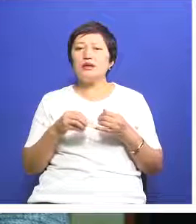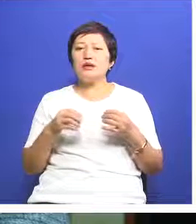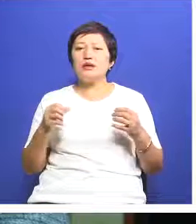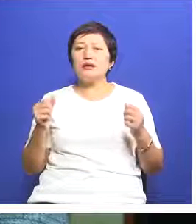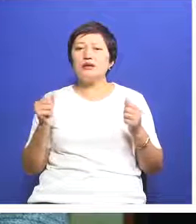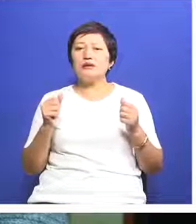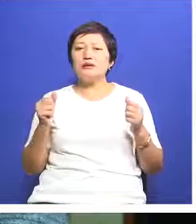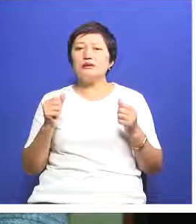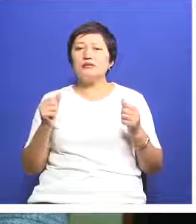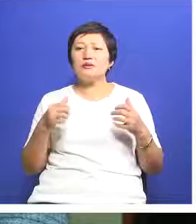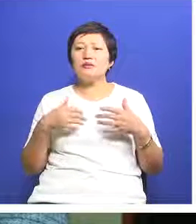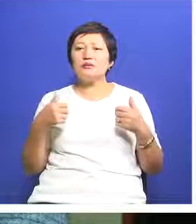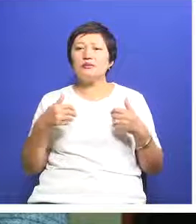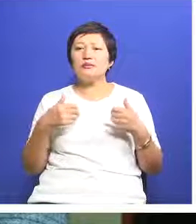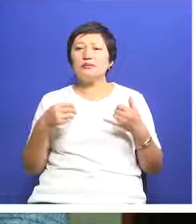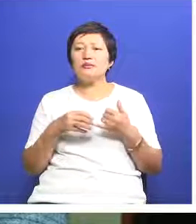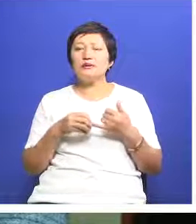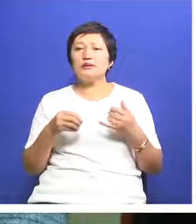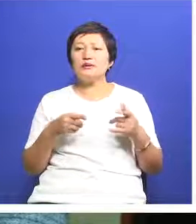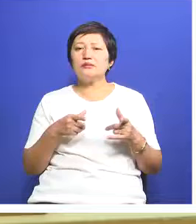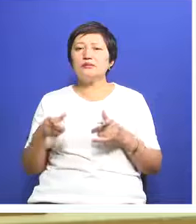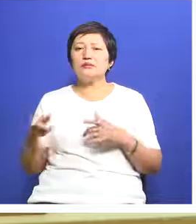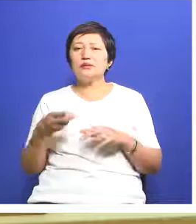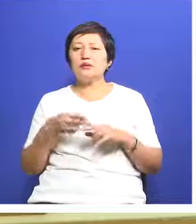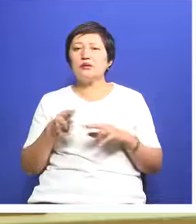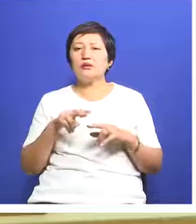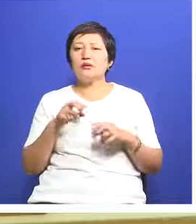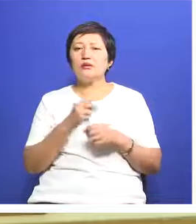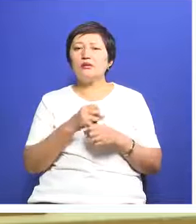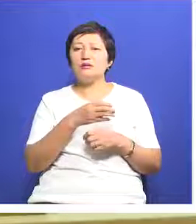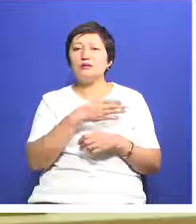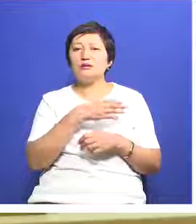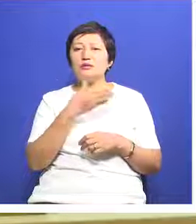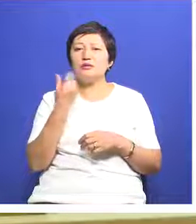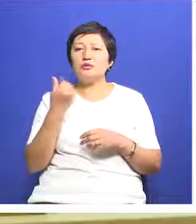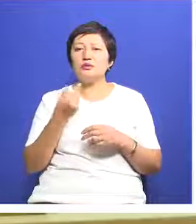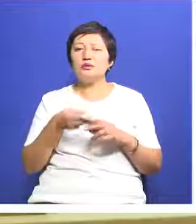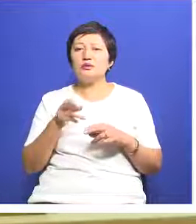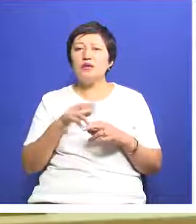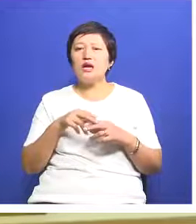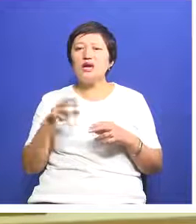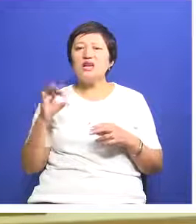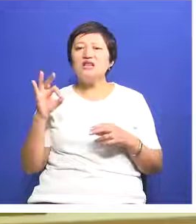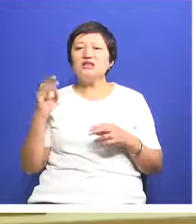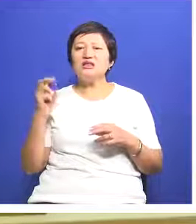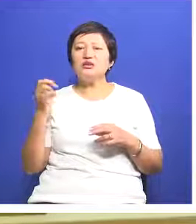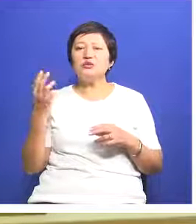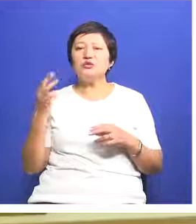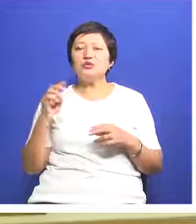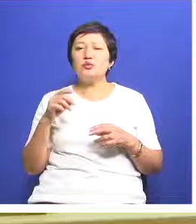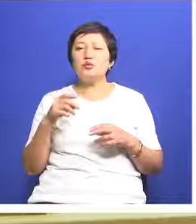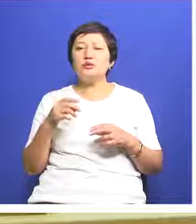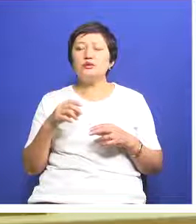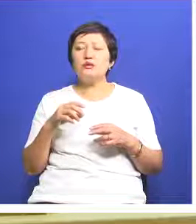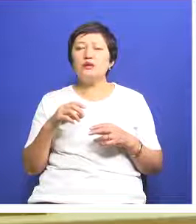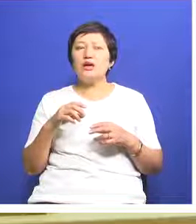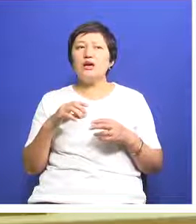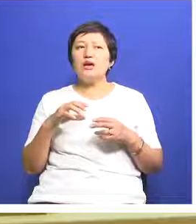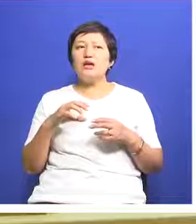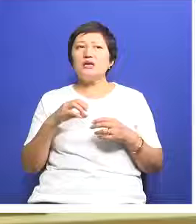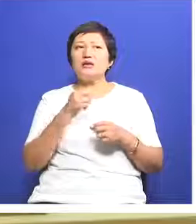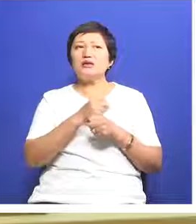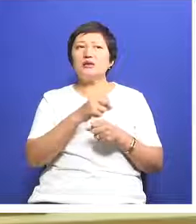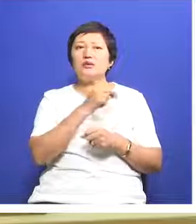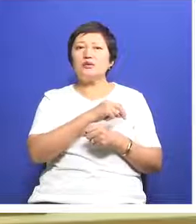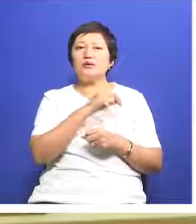мал жайылымға пайдаланамыз. Себебі бізде басқа мал жайылым жоқ. Жем шөбін шаруалар өздері